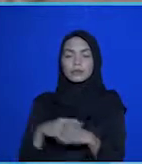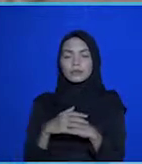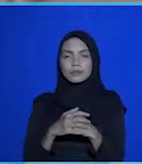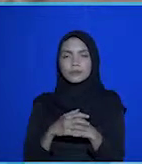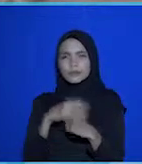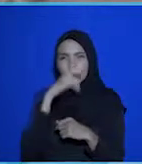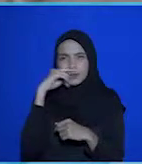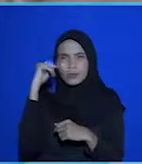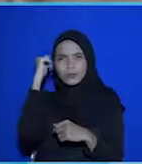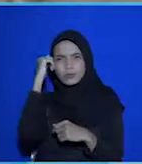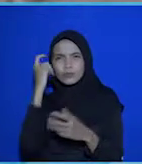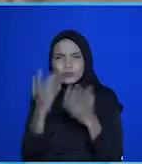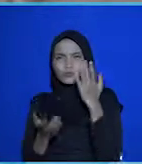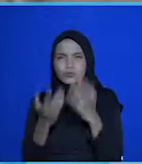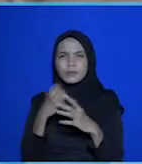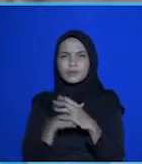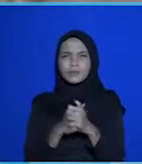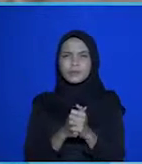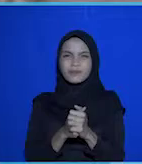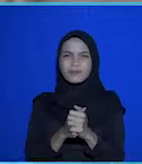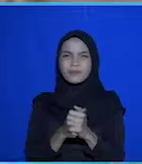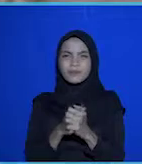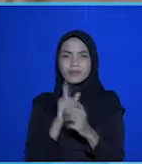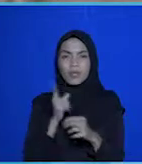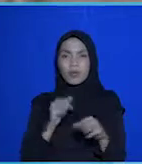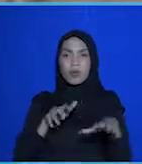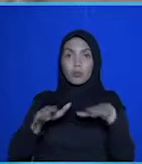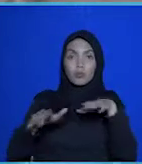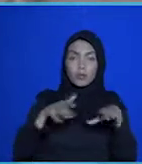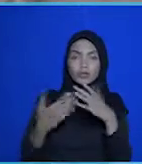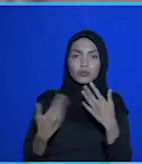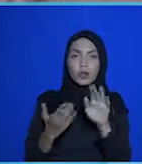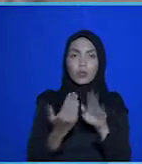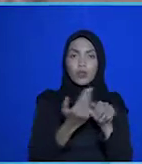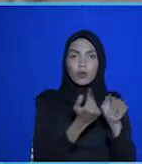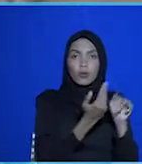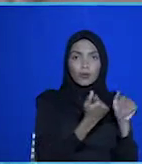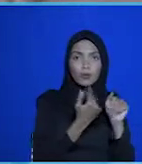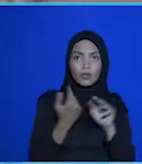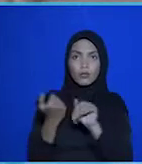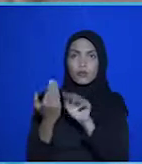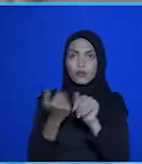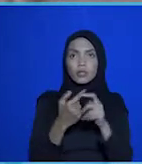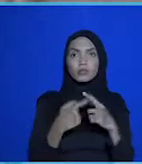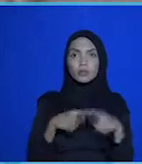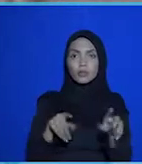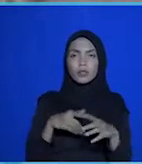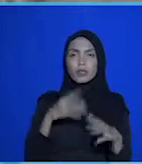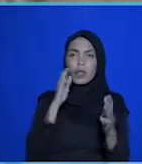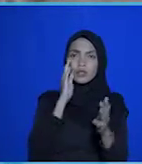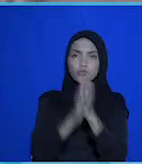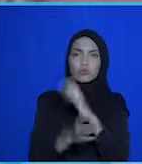Ibu sekalian, sebagai kiranya ini, saya kira kalau kejadian gempa sudah berulang, saya langsung saja apa yang